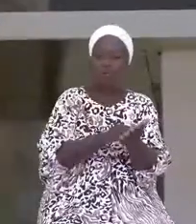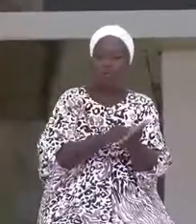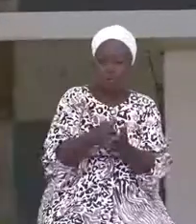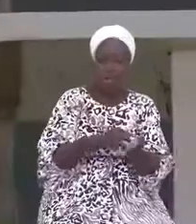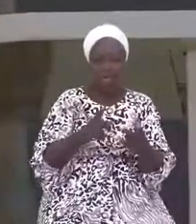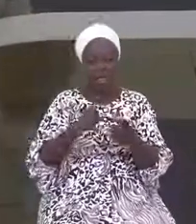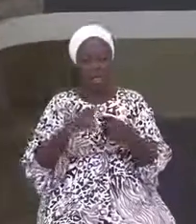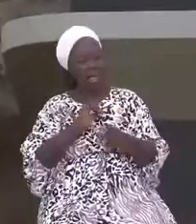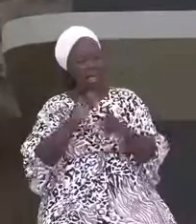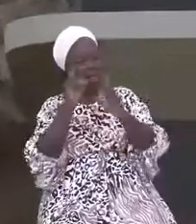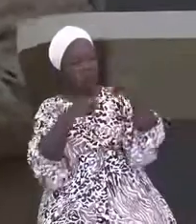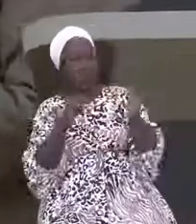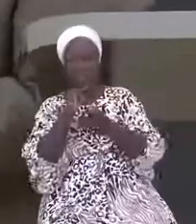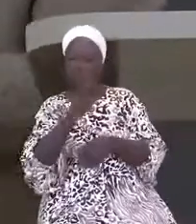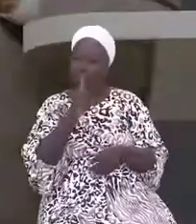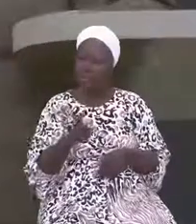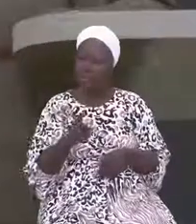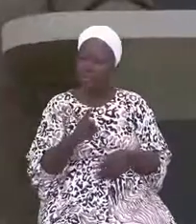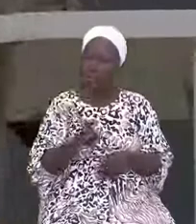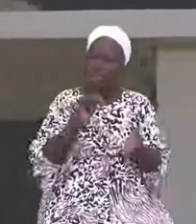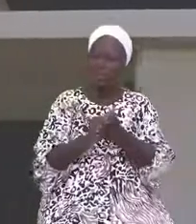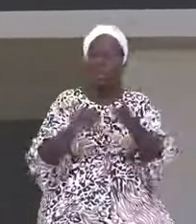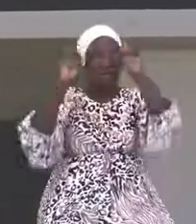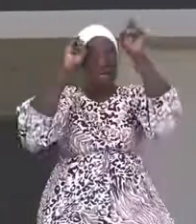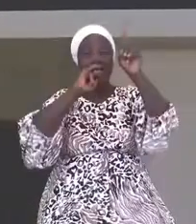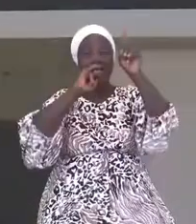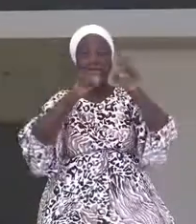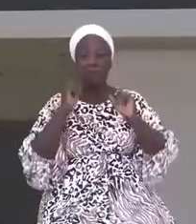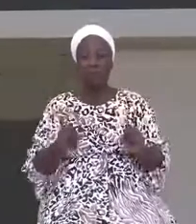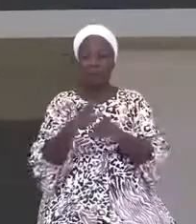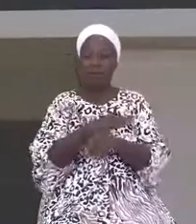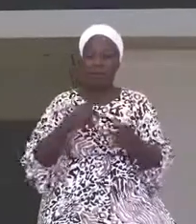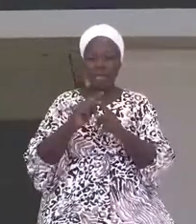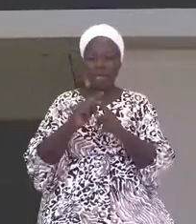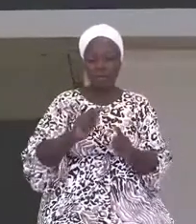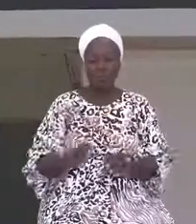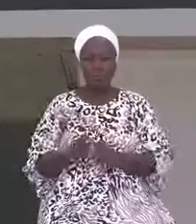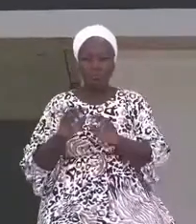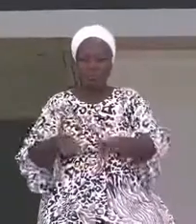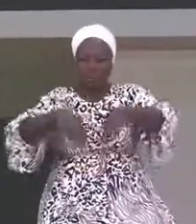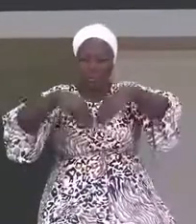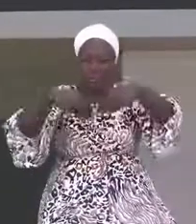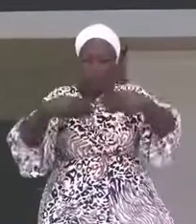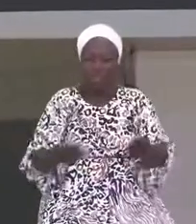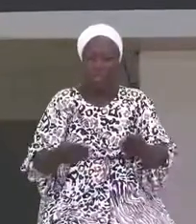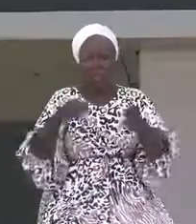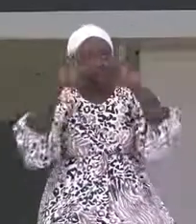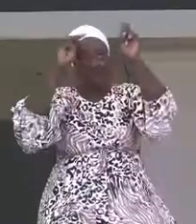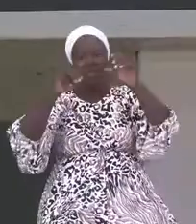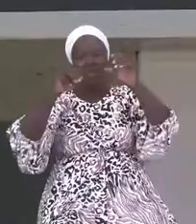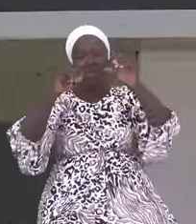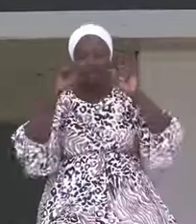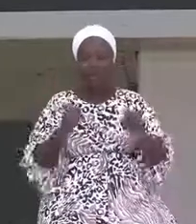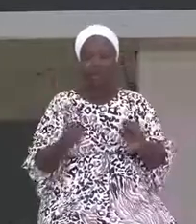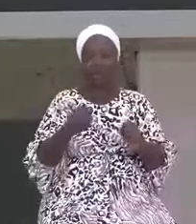Alors, c'est un fait. Il est puissant et il va transférer sa puissance, la puissance du ciel,